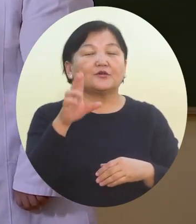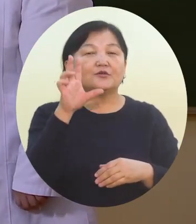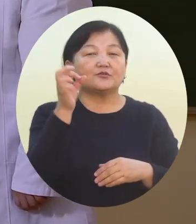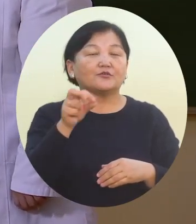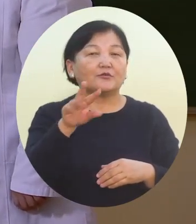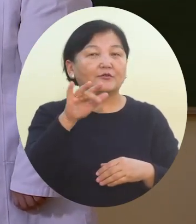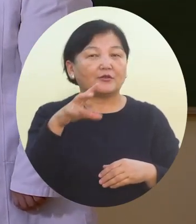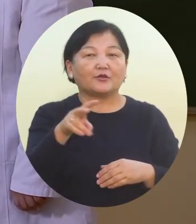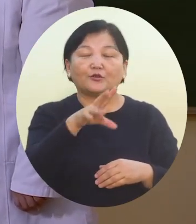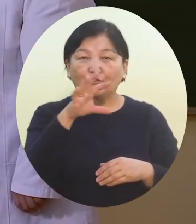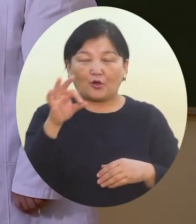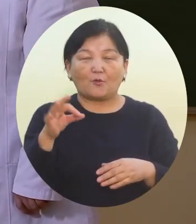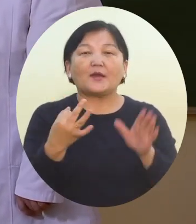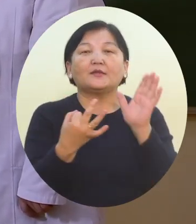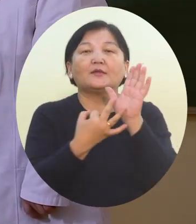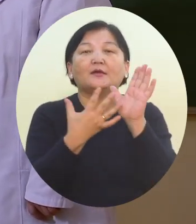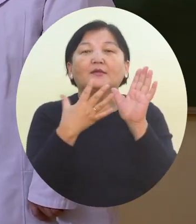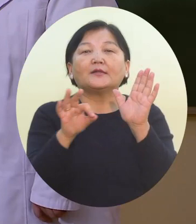байна.